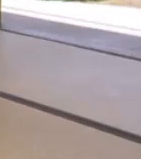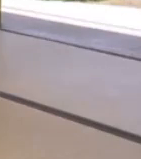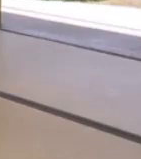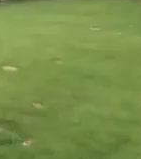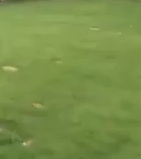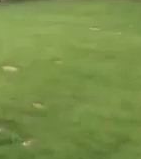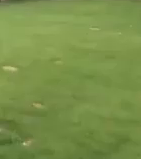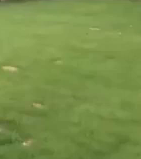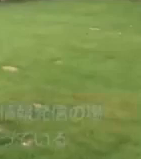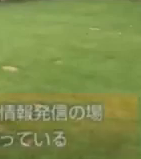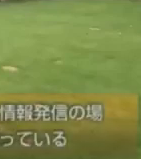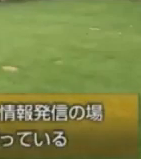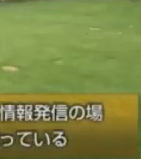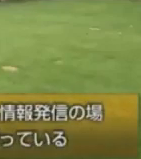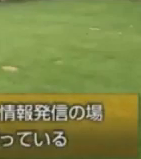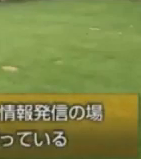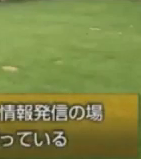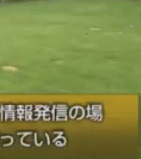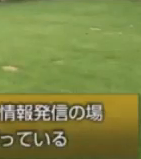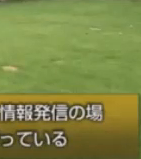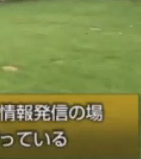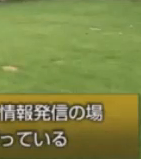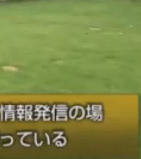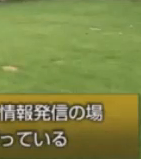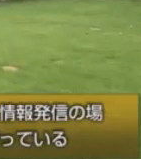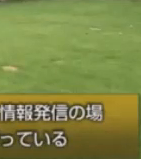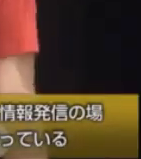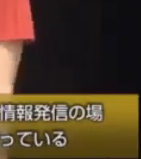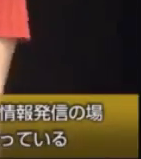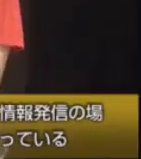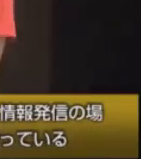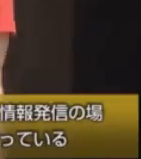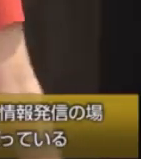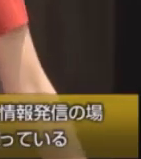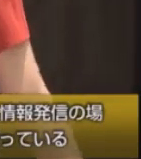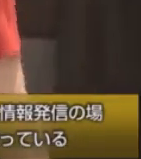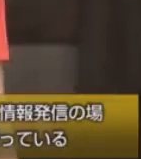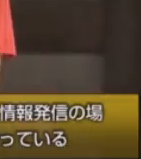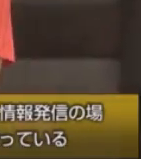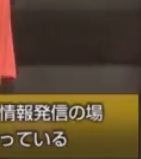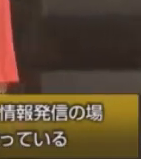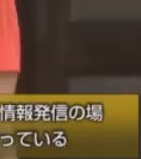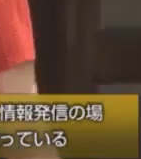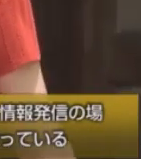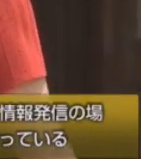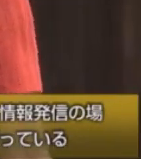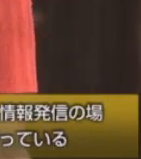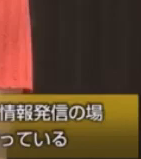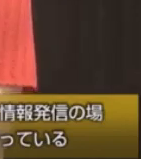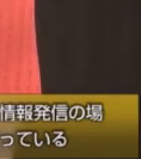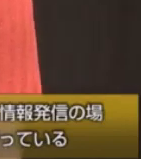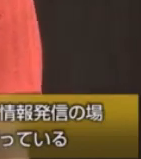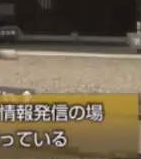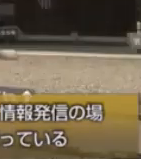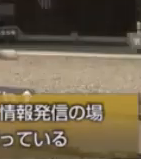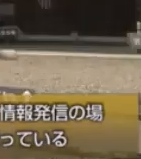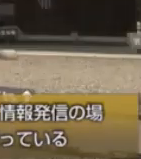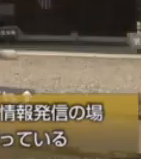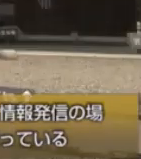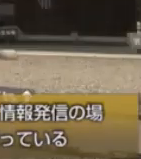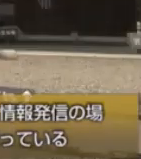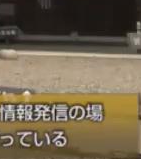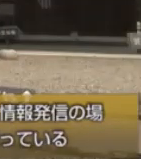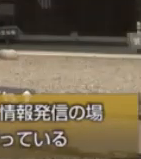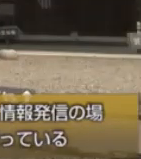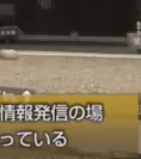そして今、出雲文化伝承館に来ております。 はい、私は毎年この出雲文化伝承館